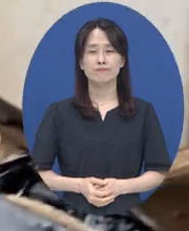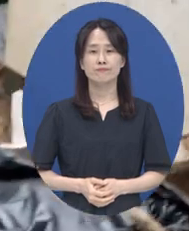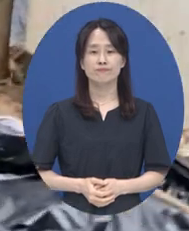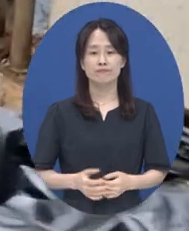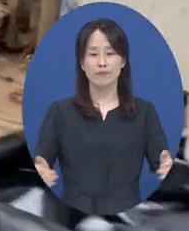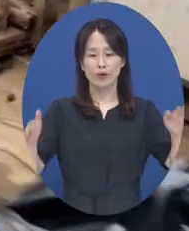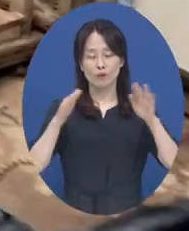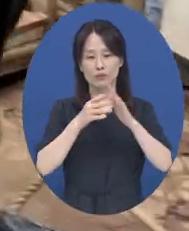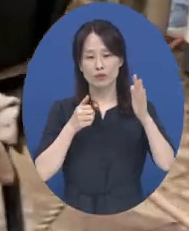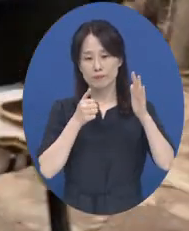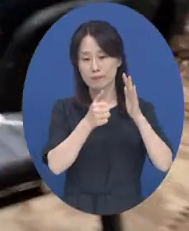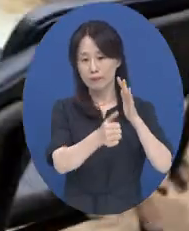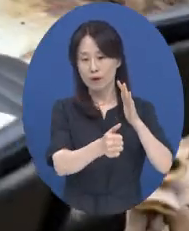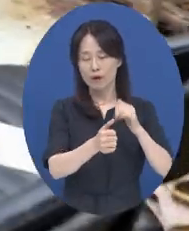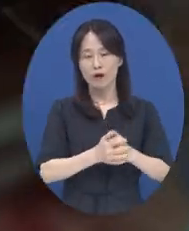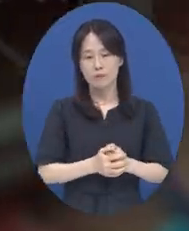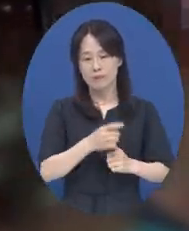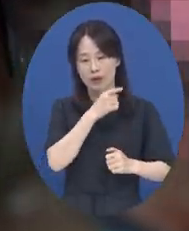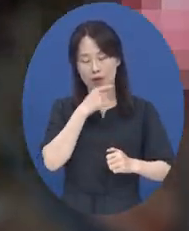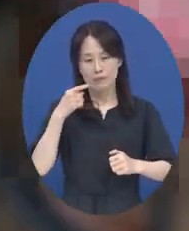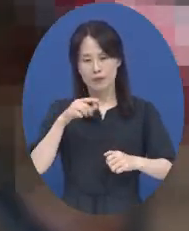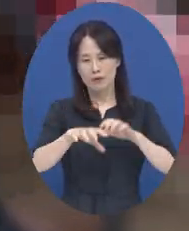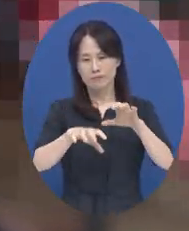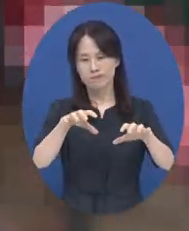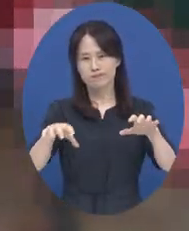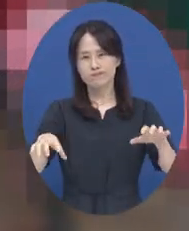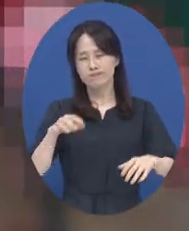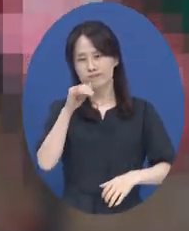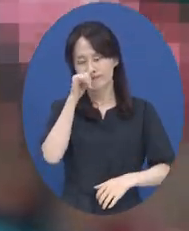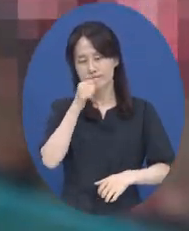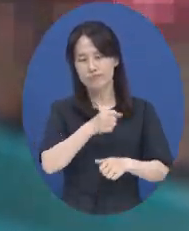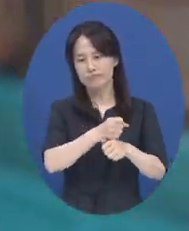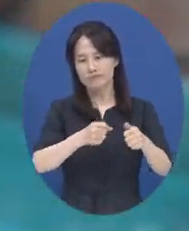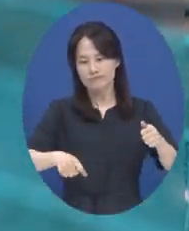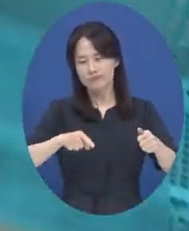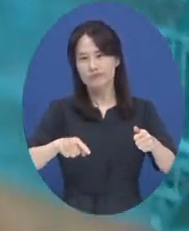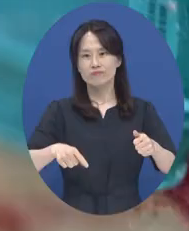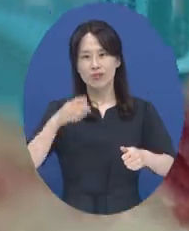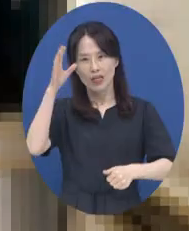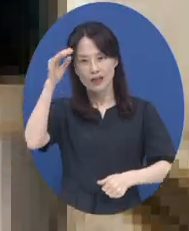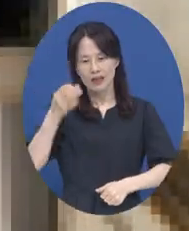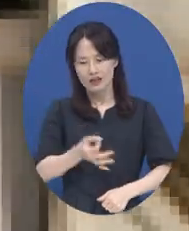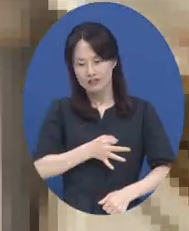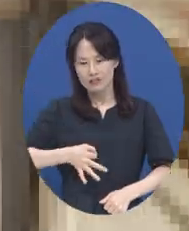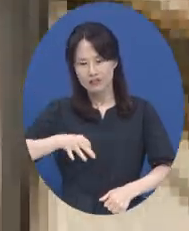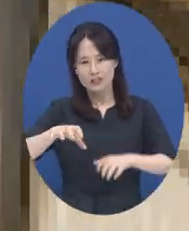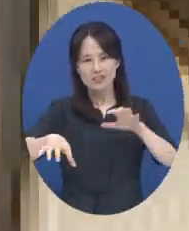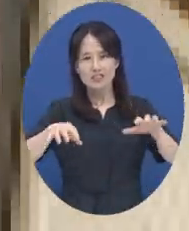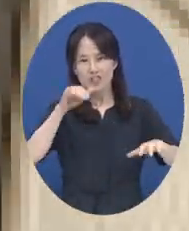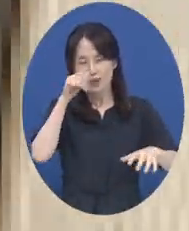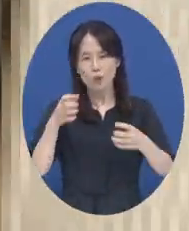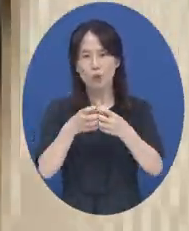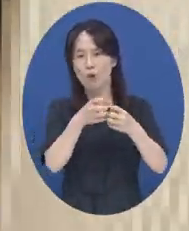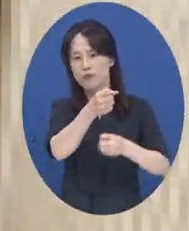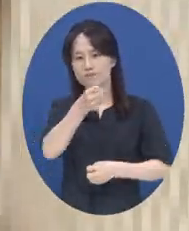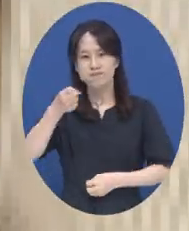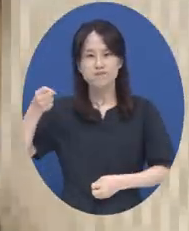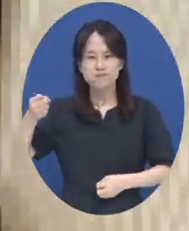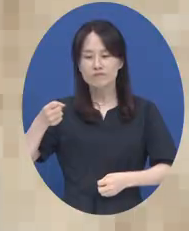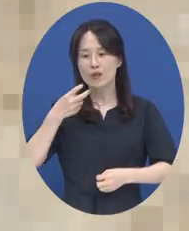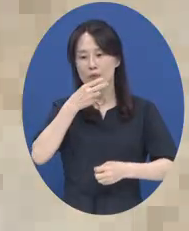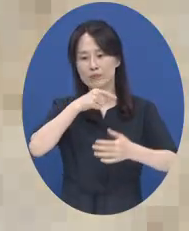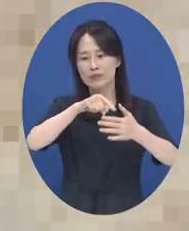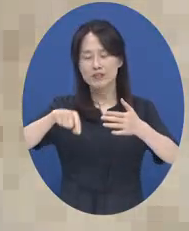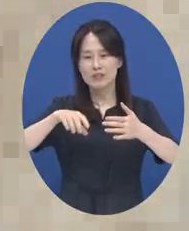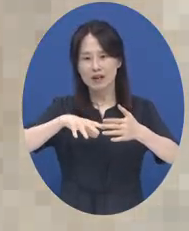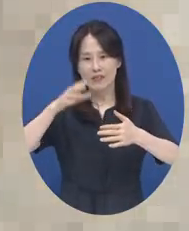건물 안을 들어서자 흥건하게 피로 물든 바닥에 도살 된 그들의 내장이 널부러져 있고 냉장고를 열어보니 비닐봉지에 담아